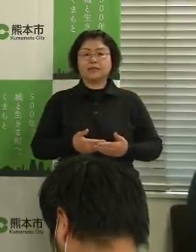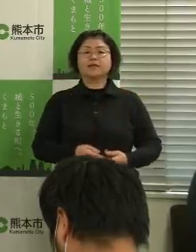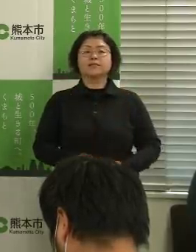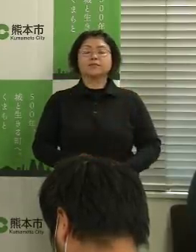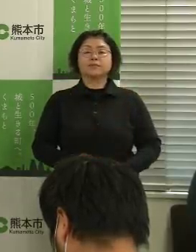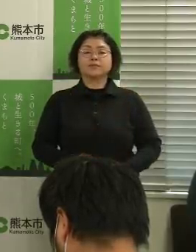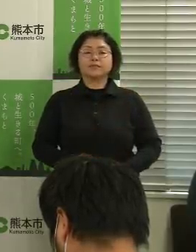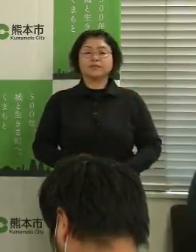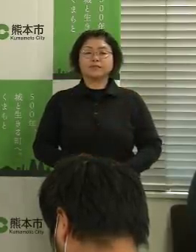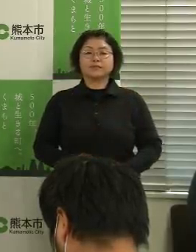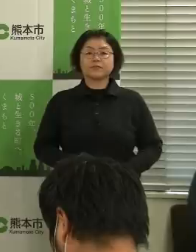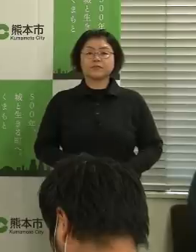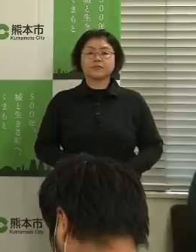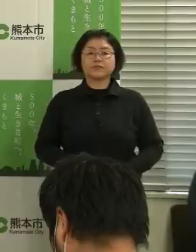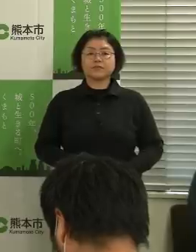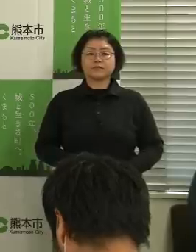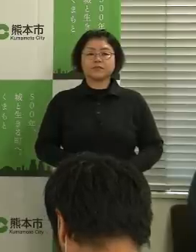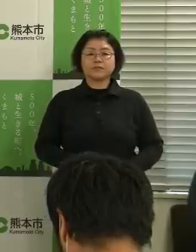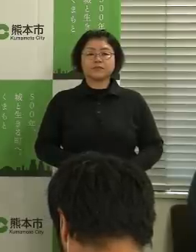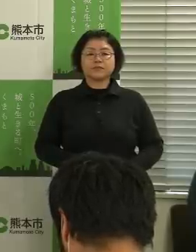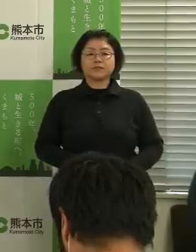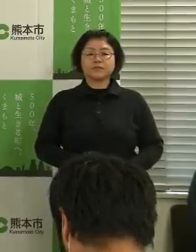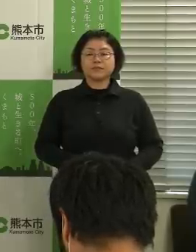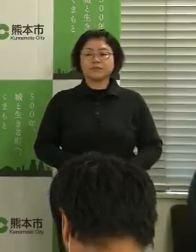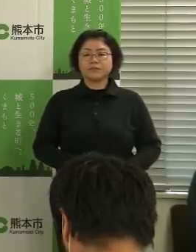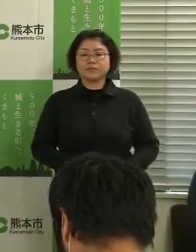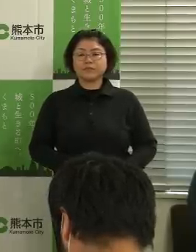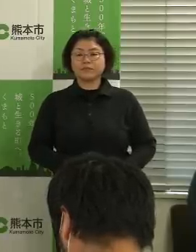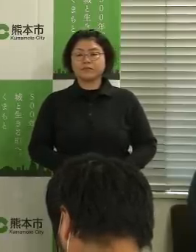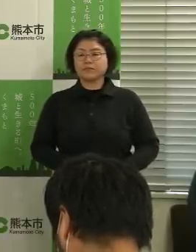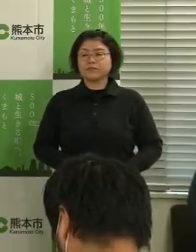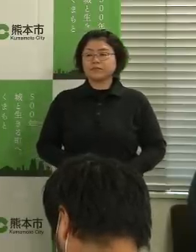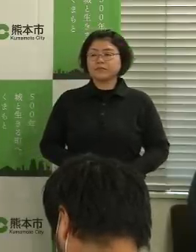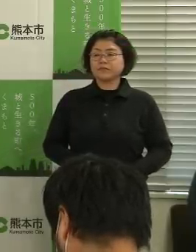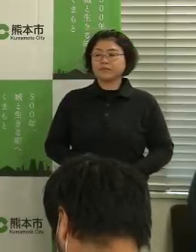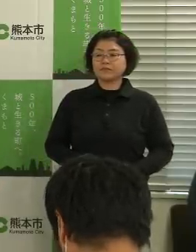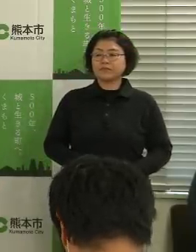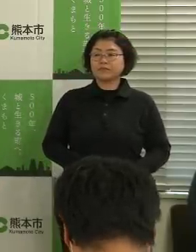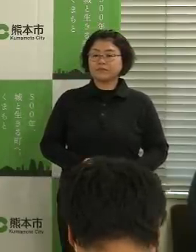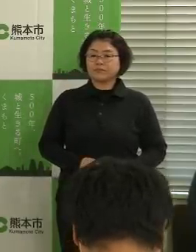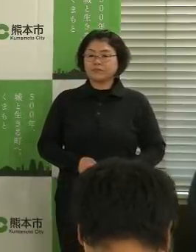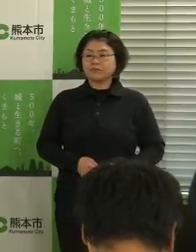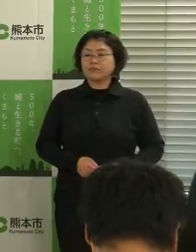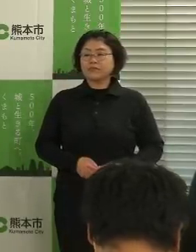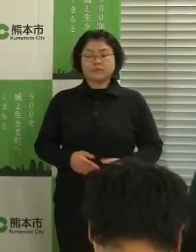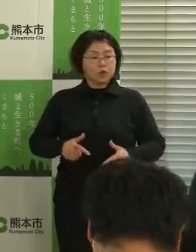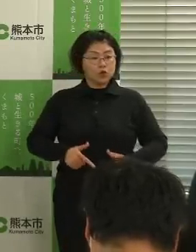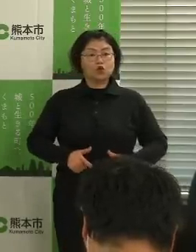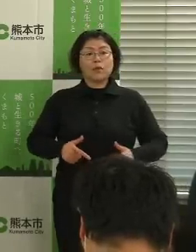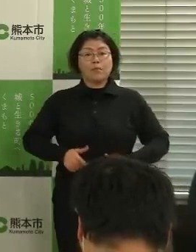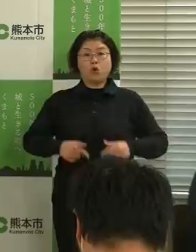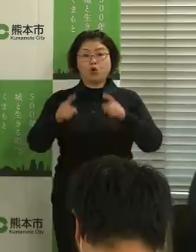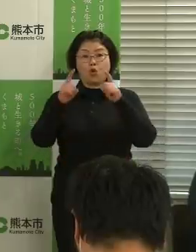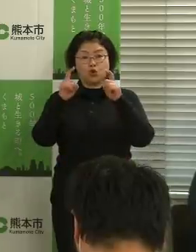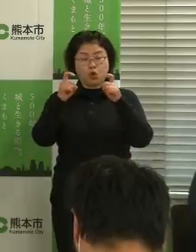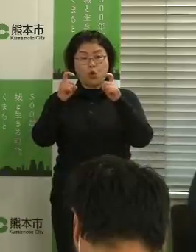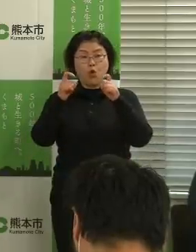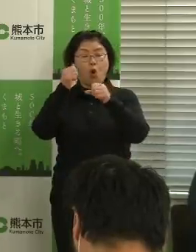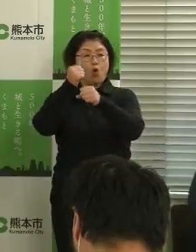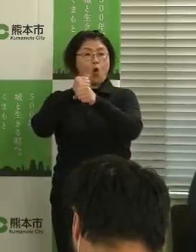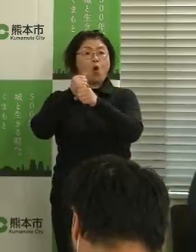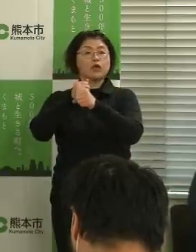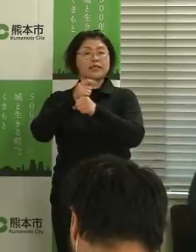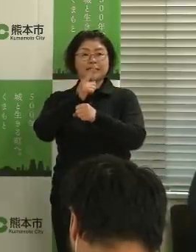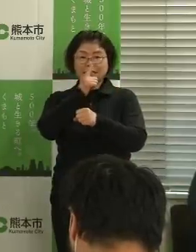します。はい、どうぞ。はい、じゃあどうぞ。NHK です。 熊本城の工事、 はい、 新型コロナウイルスの感染拡大